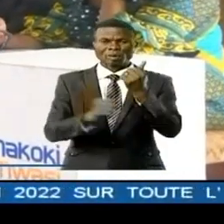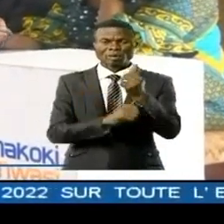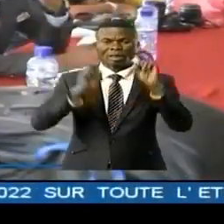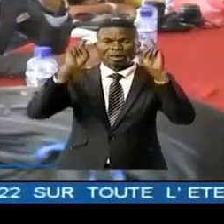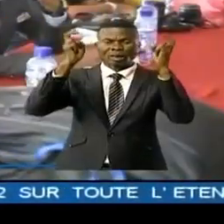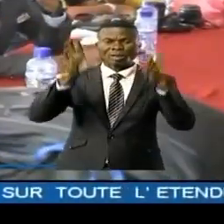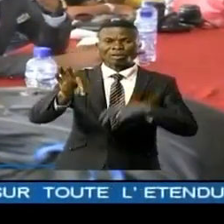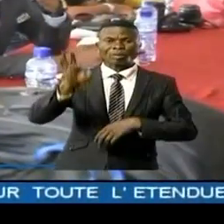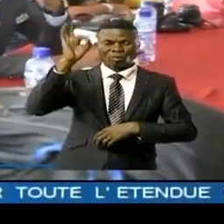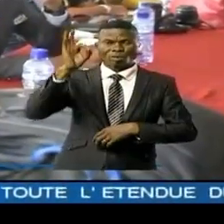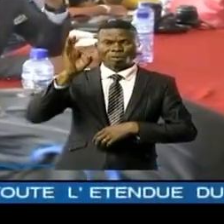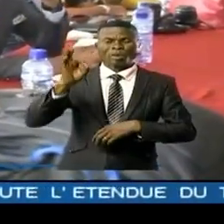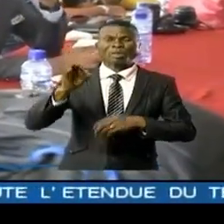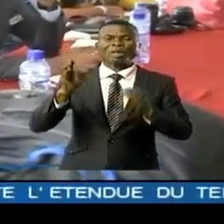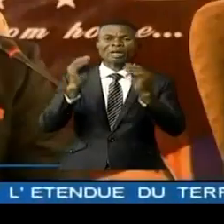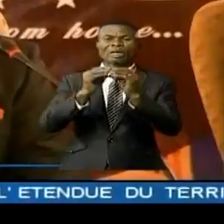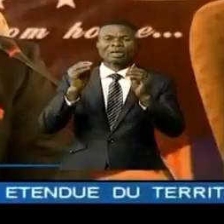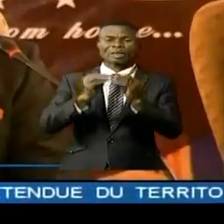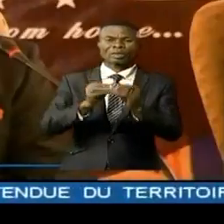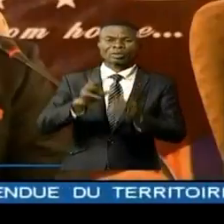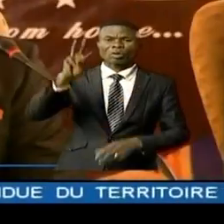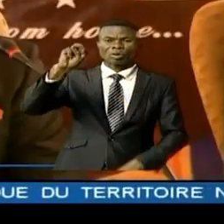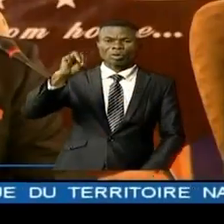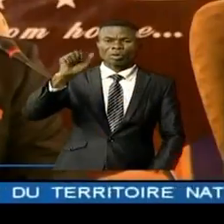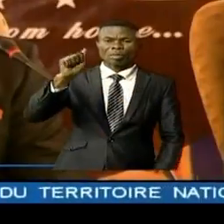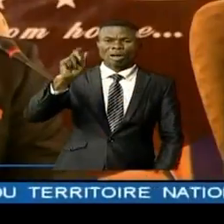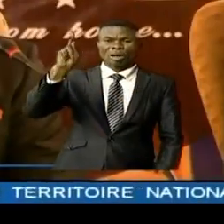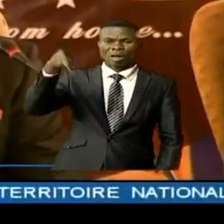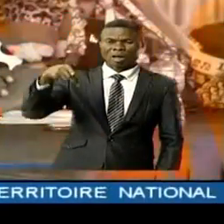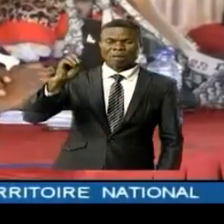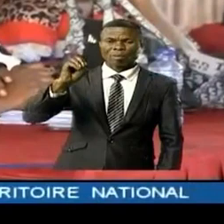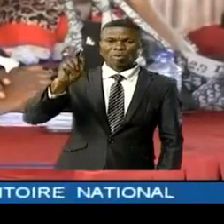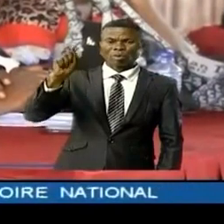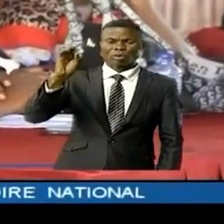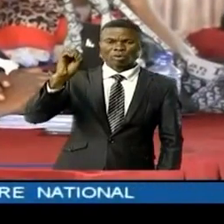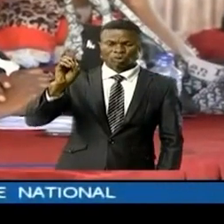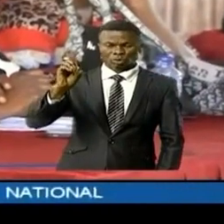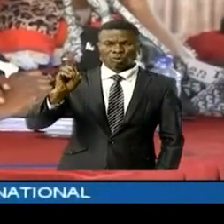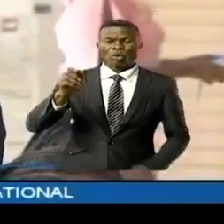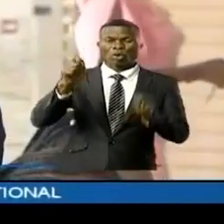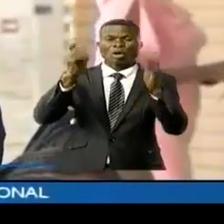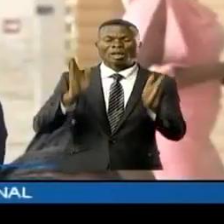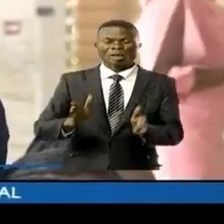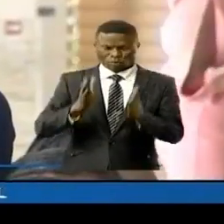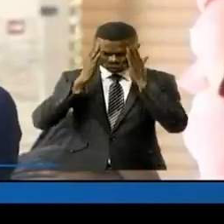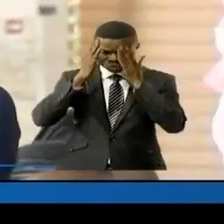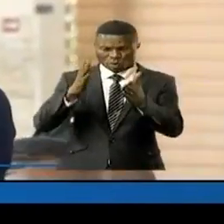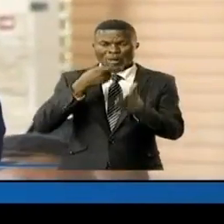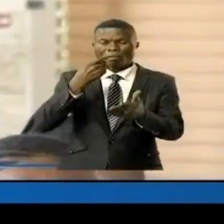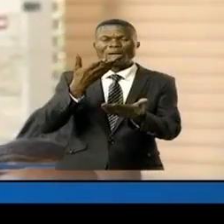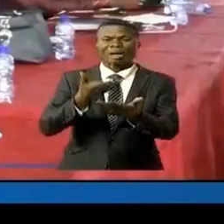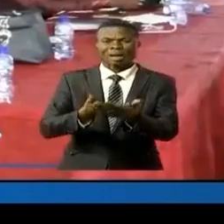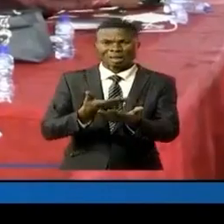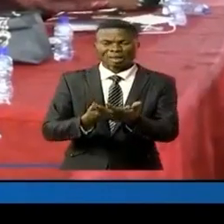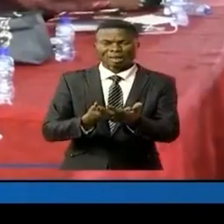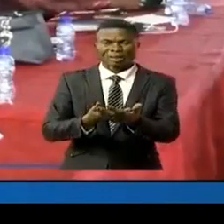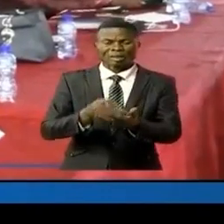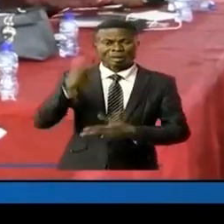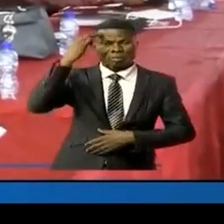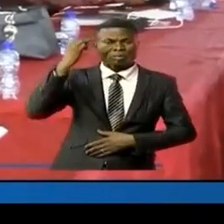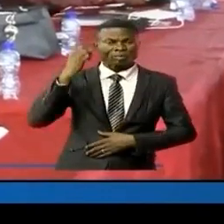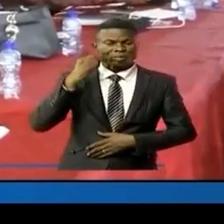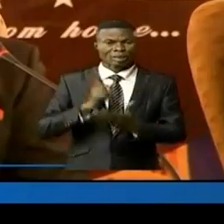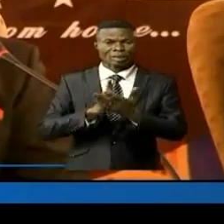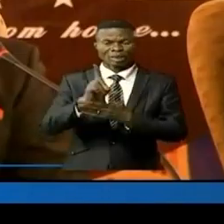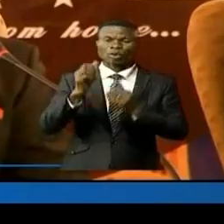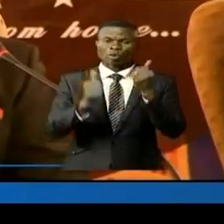protocole de maputo sur lesquels s'est penché les réseaux de journalistes pour la santé sexuelle et reproductive le ministre des droits